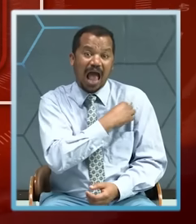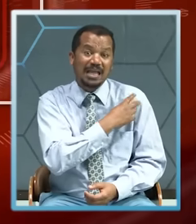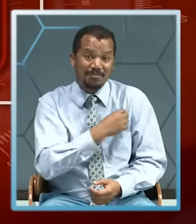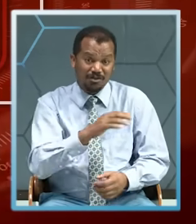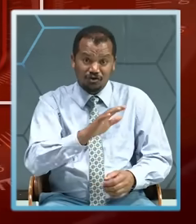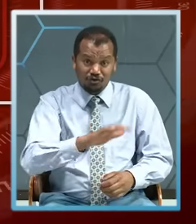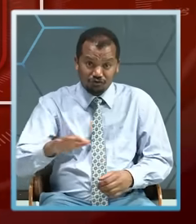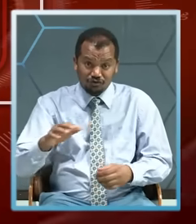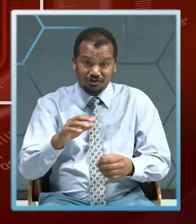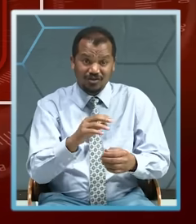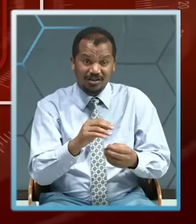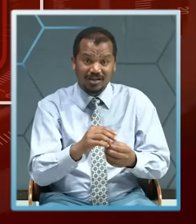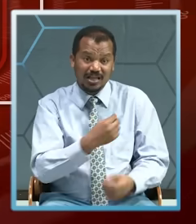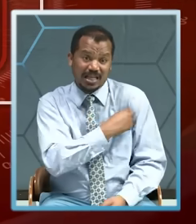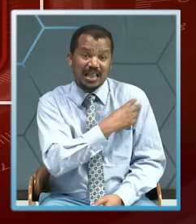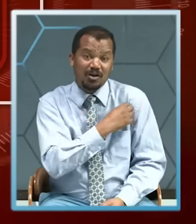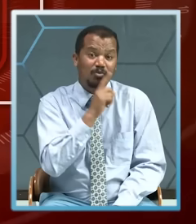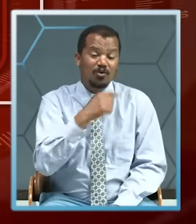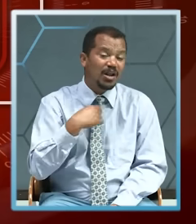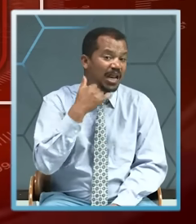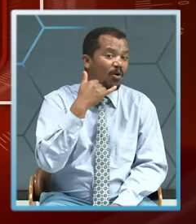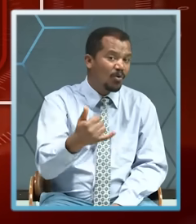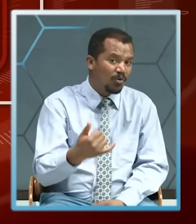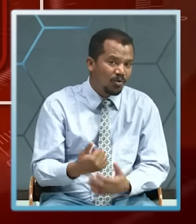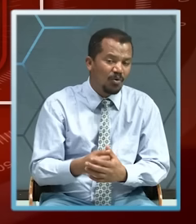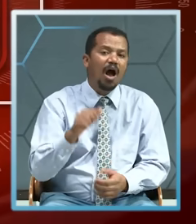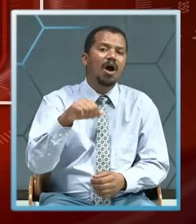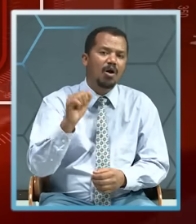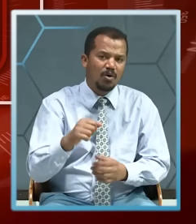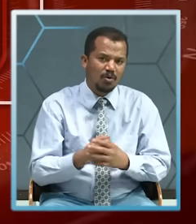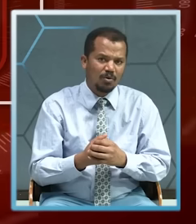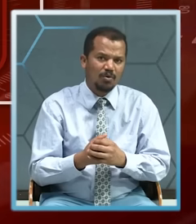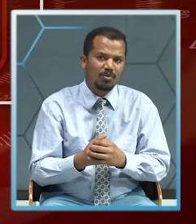ለሐኪም ቤት ልጆን ያስተማሙ እንደሆነ ሰምቼ ነው የደወልኩት።